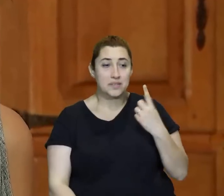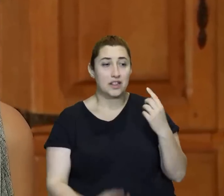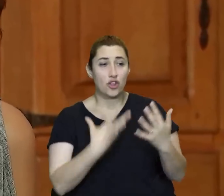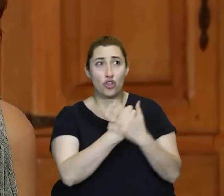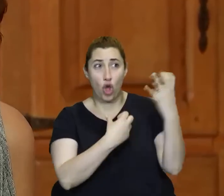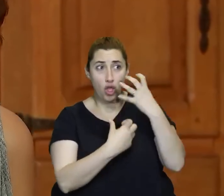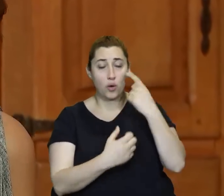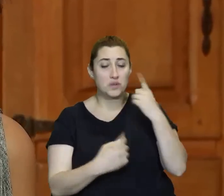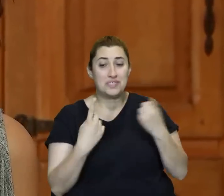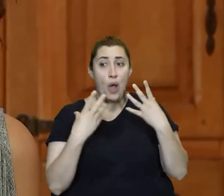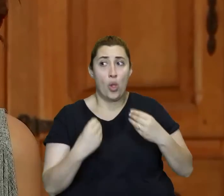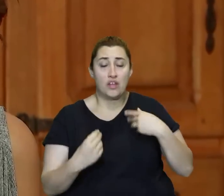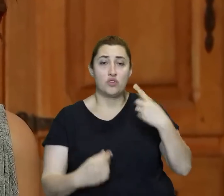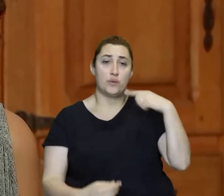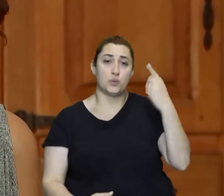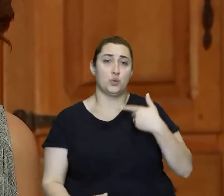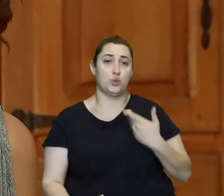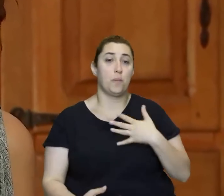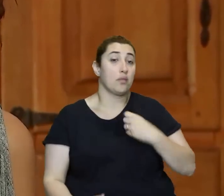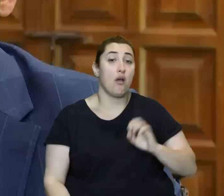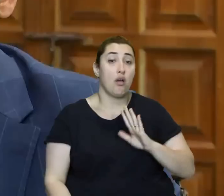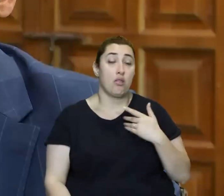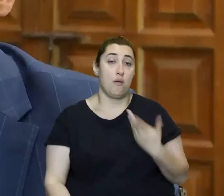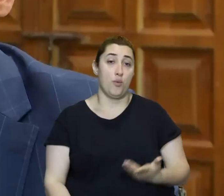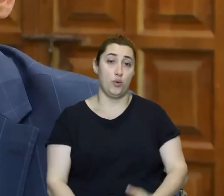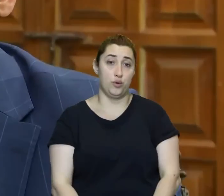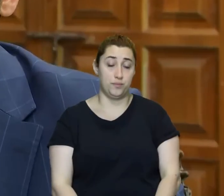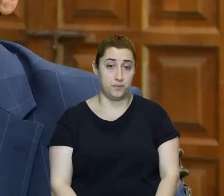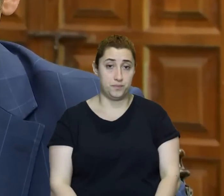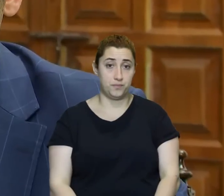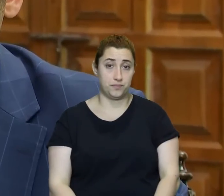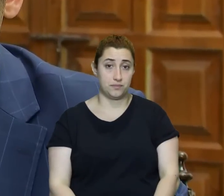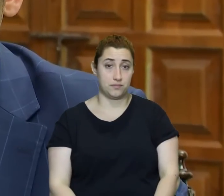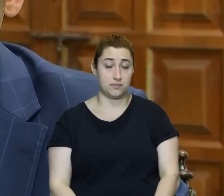gölge görsem sürekli bir şey olacak gibi. Dayanamıyorum artık Ömer.